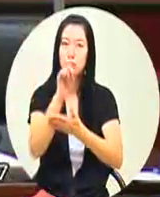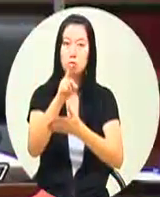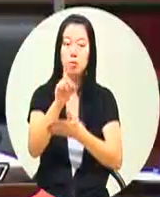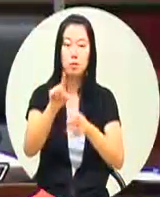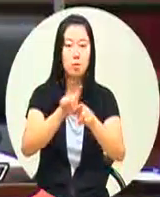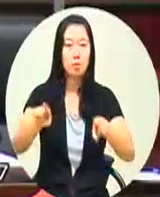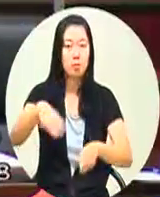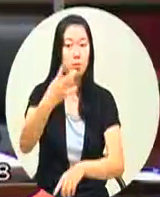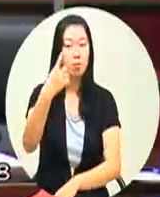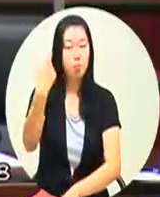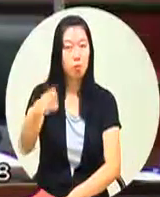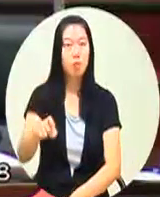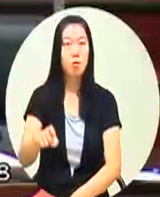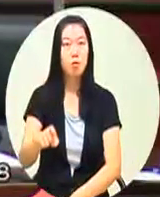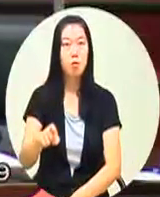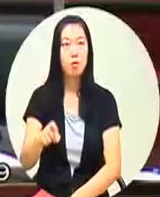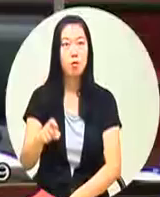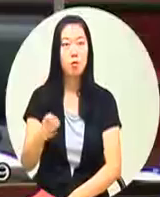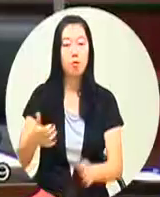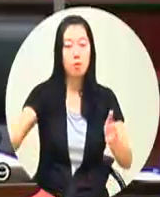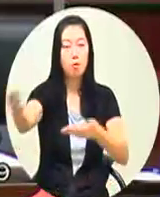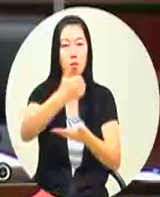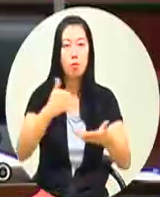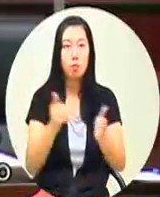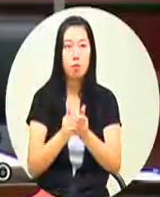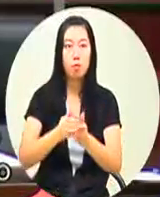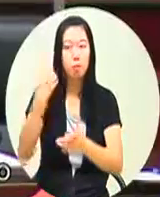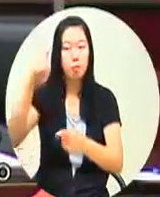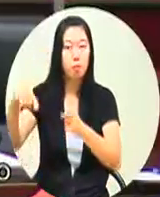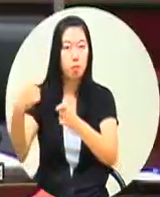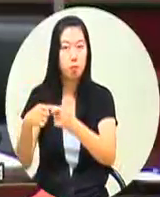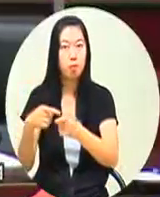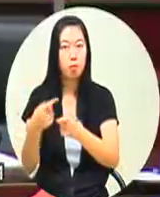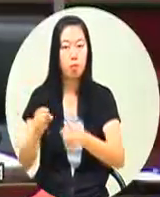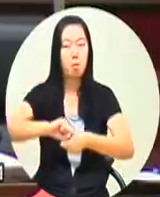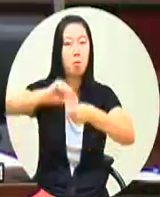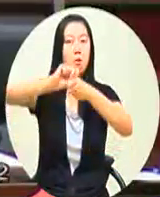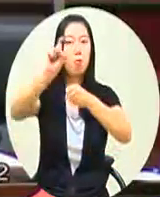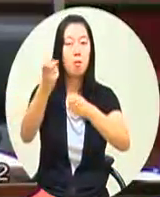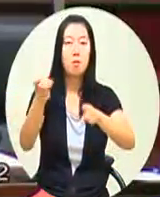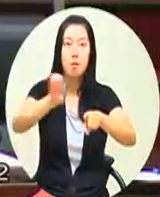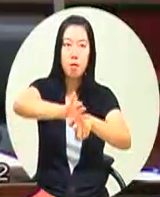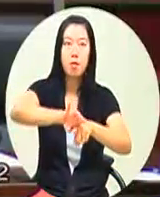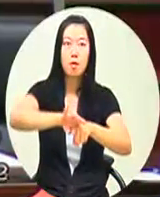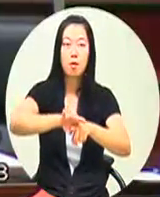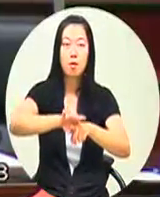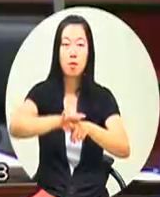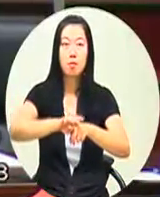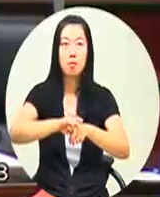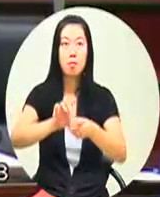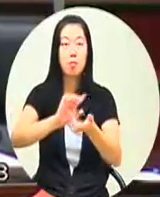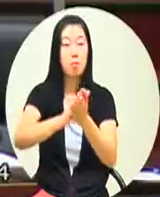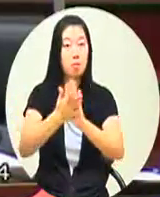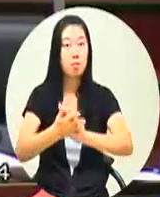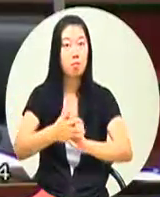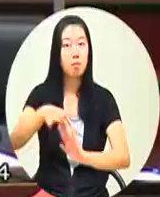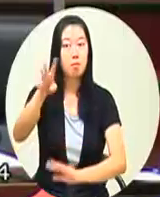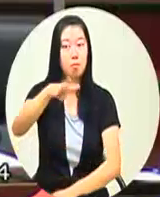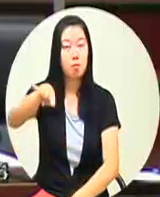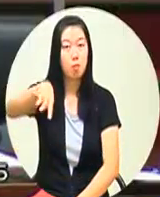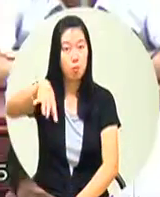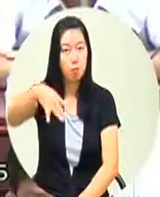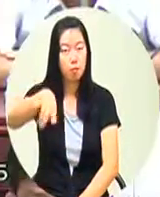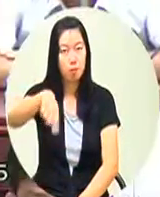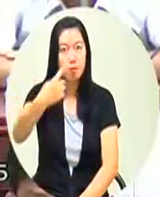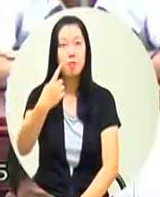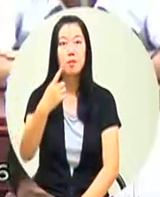410元，征收完以后隔年呢，就调了十倍啊，变成4100元了，好、哦，是不是这样？ 啊，那时候是